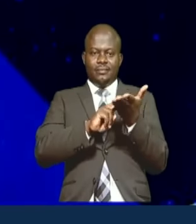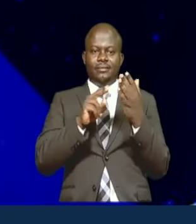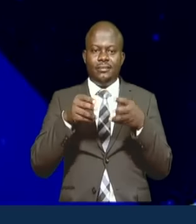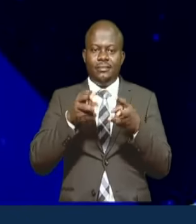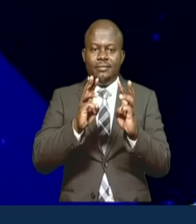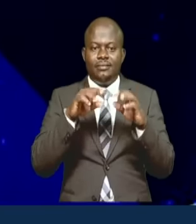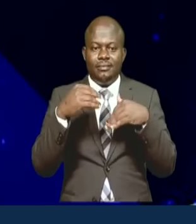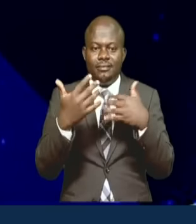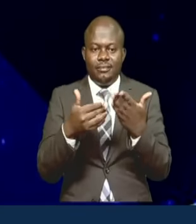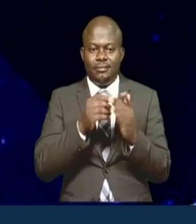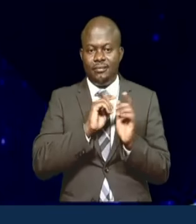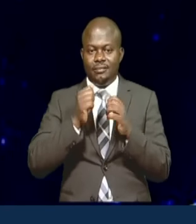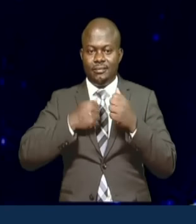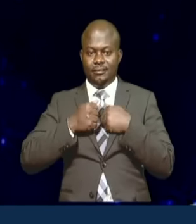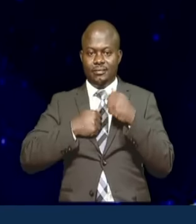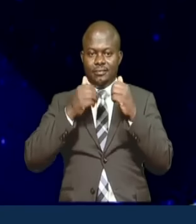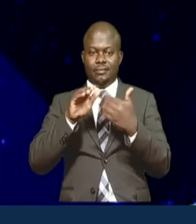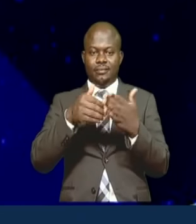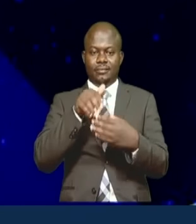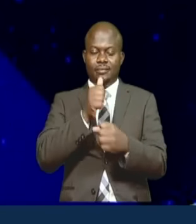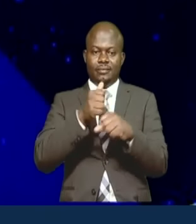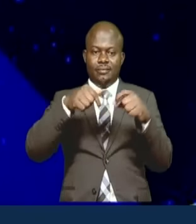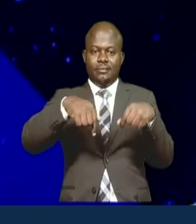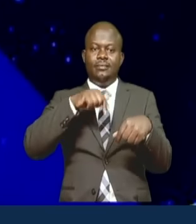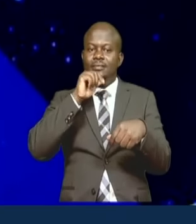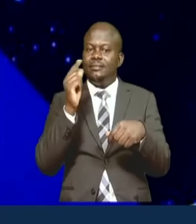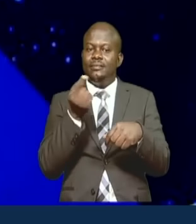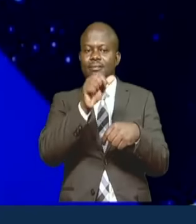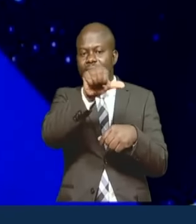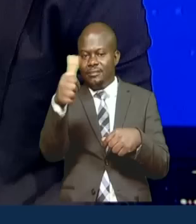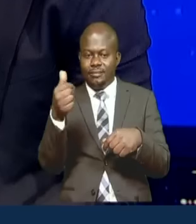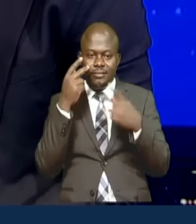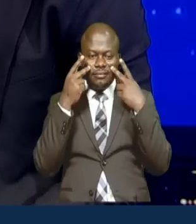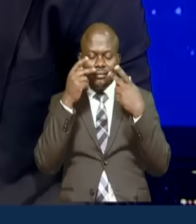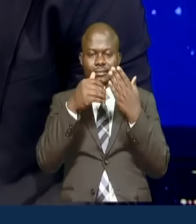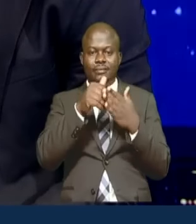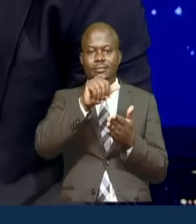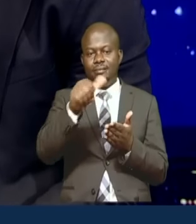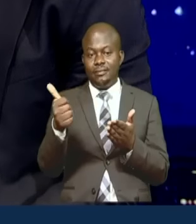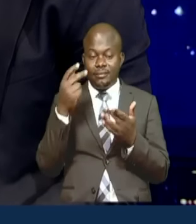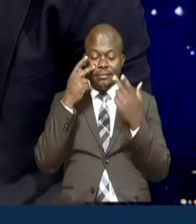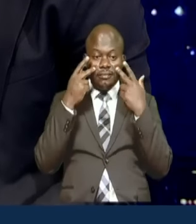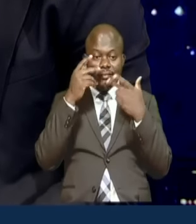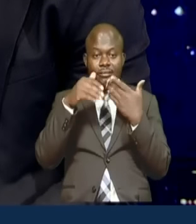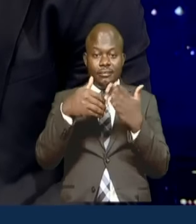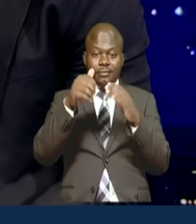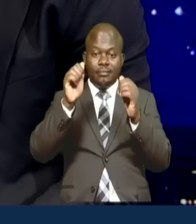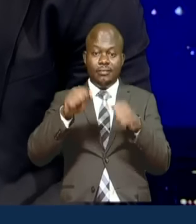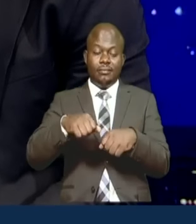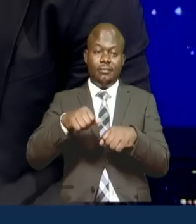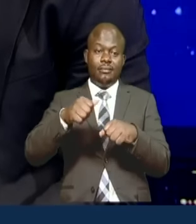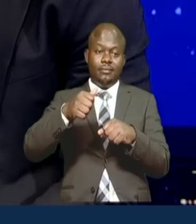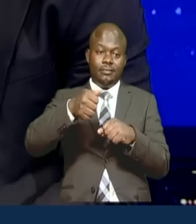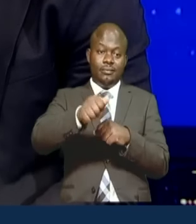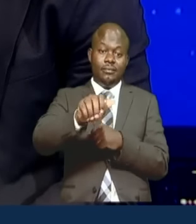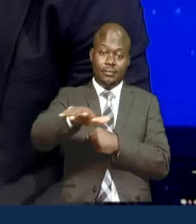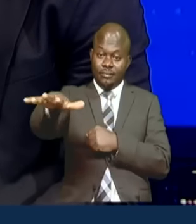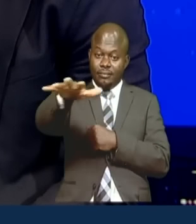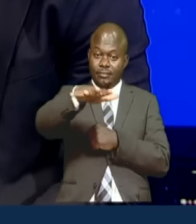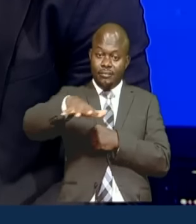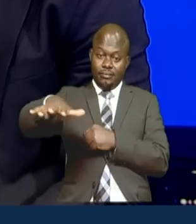niyumva iby'ingabo z'u Rwanda zidukorera ntandi twabibonye nta bandi twabibonanye niba bashobora kwifata hari agace twagiyemo